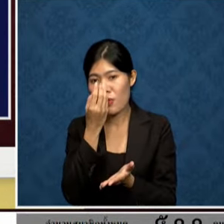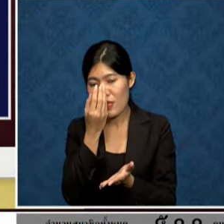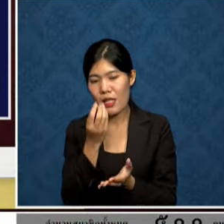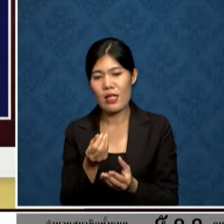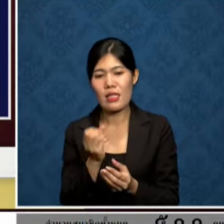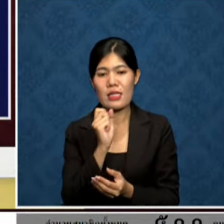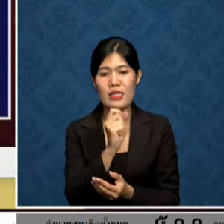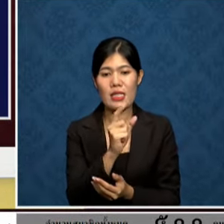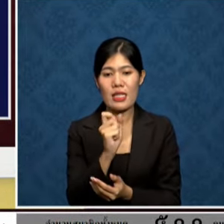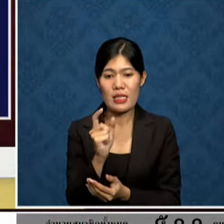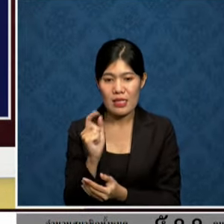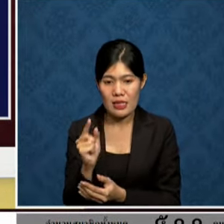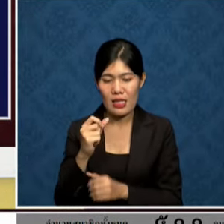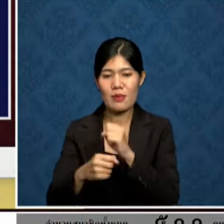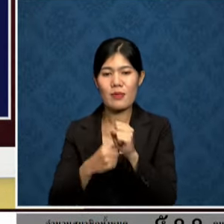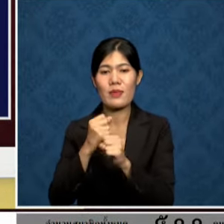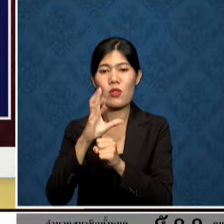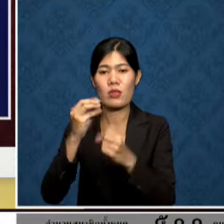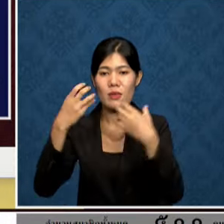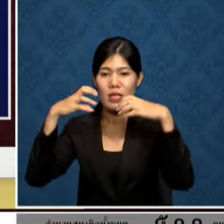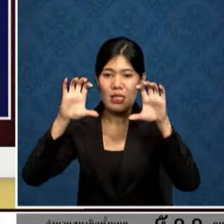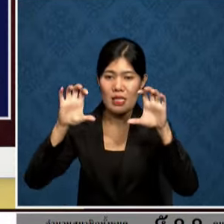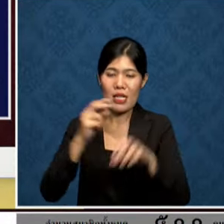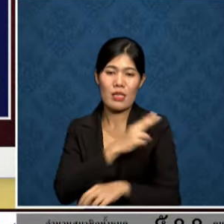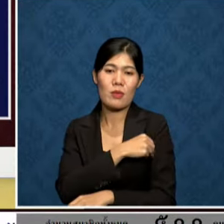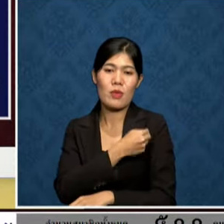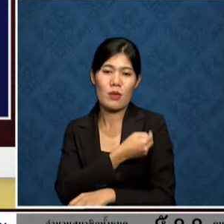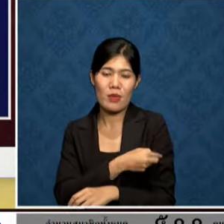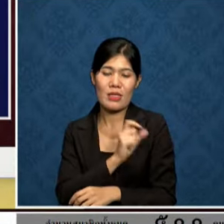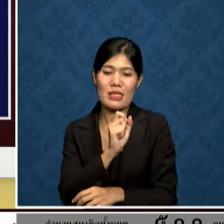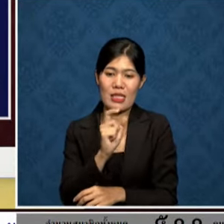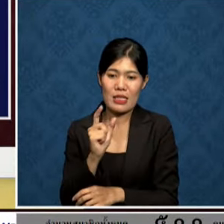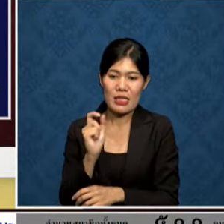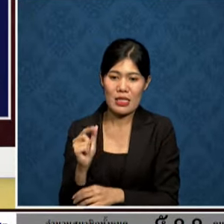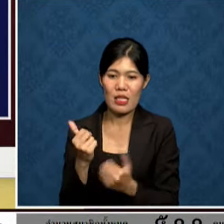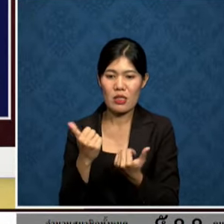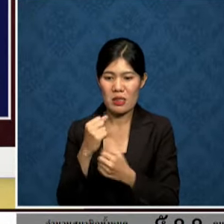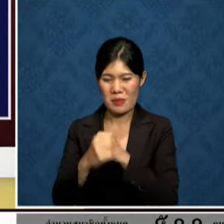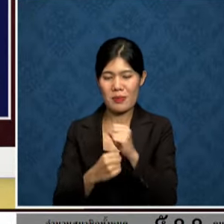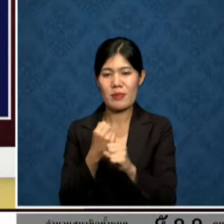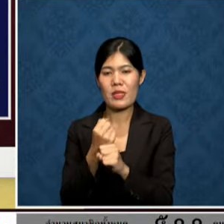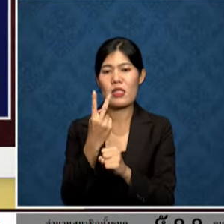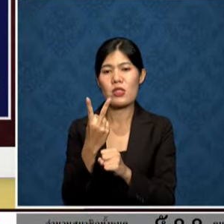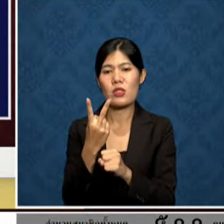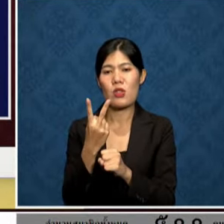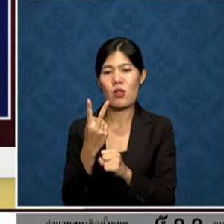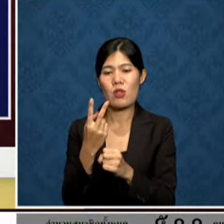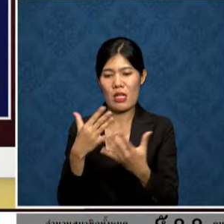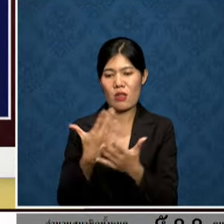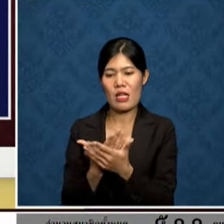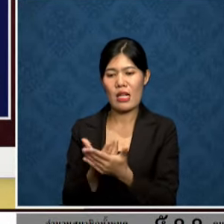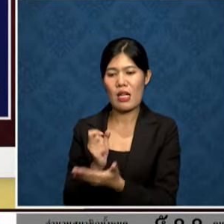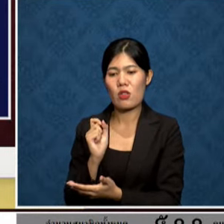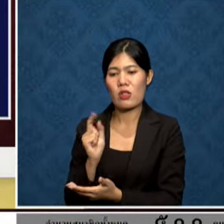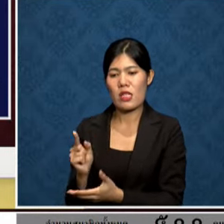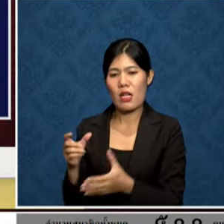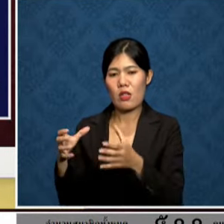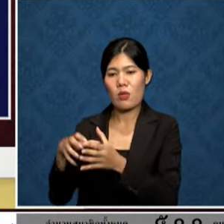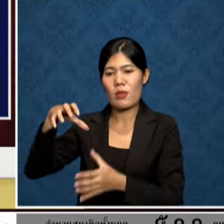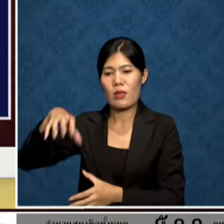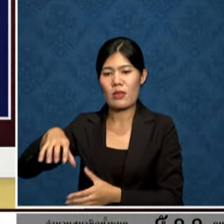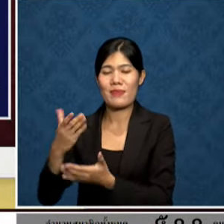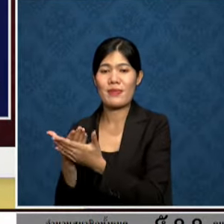พยาบาลข้าราชการนะคะเอาไว้ไม่เพียงพอ 2ปีติดนะคะทำให้ต้องมีการชดเ้ยเงชดใช้เงินคงคลังสูงถึงเกือบ 1